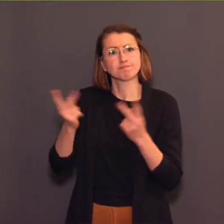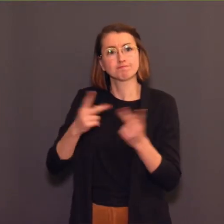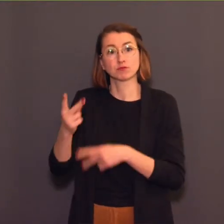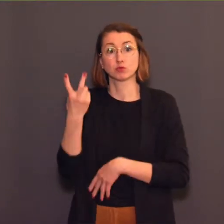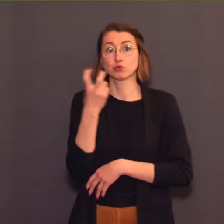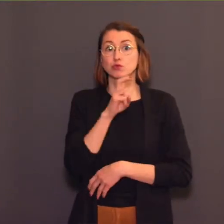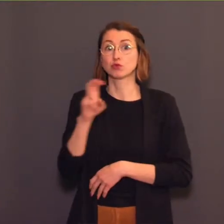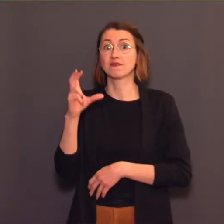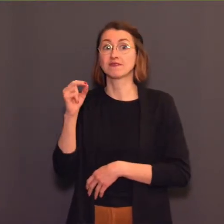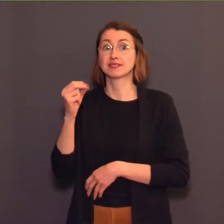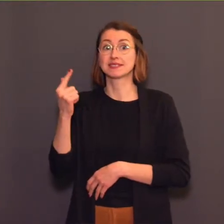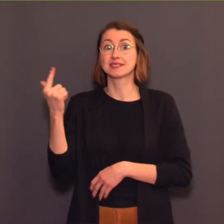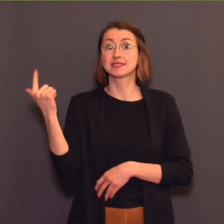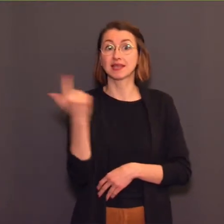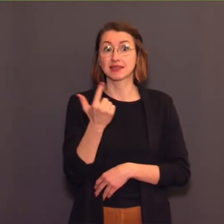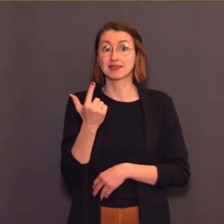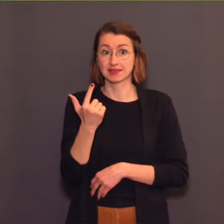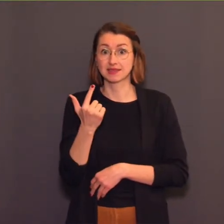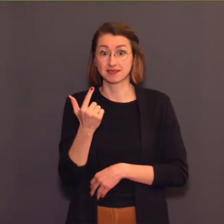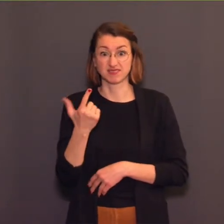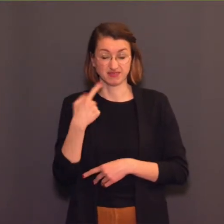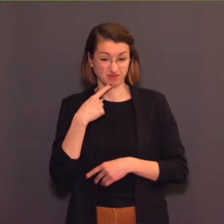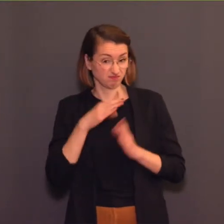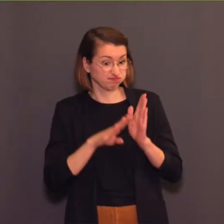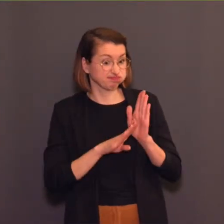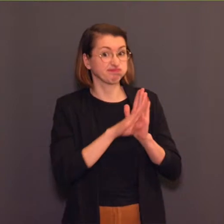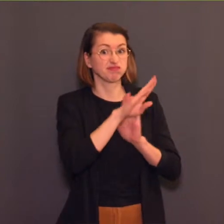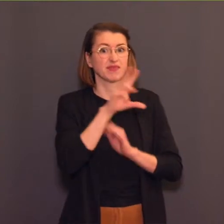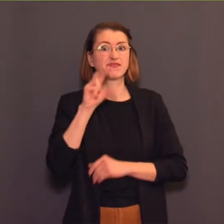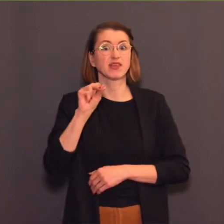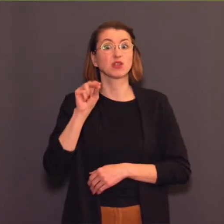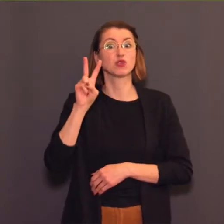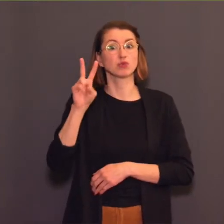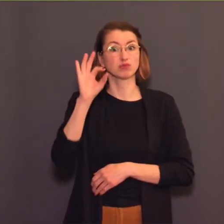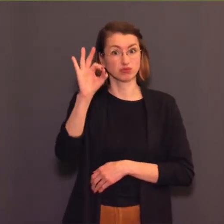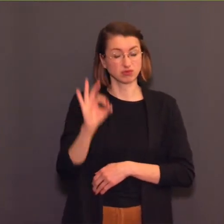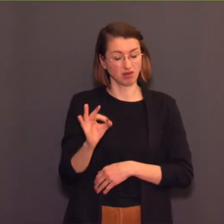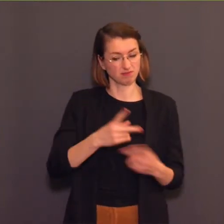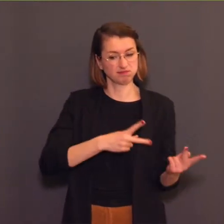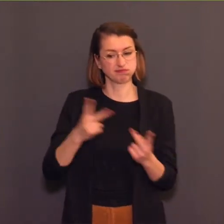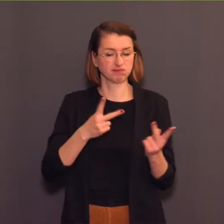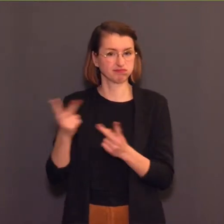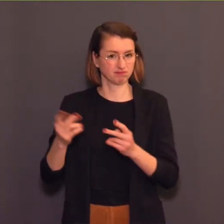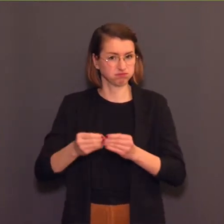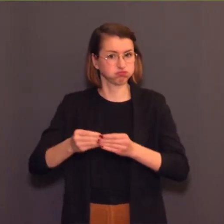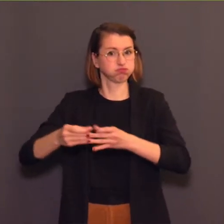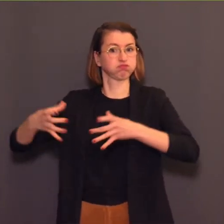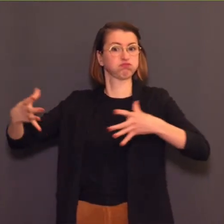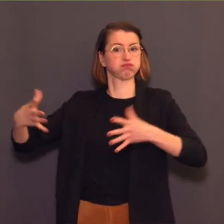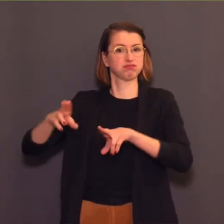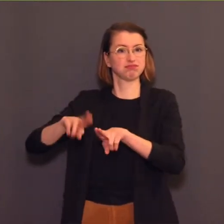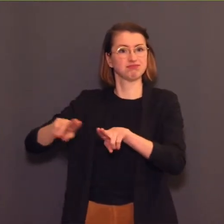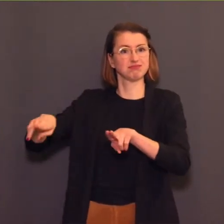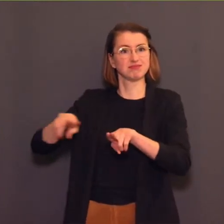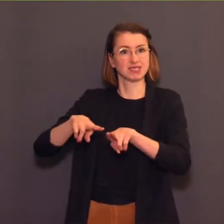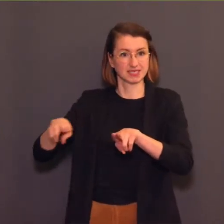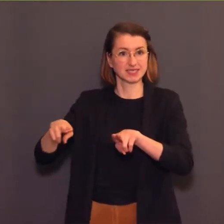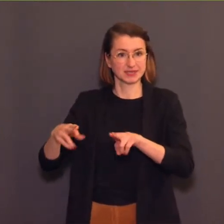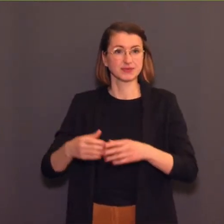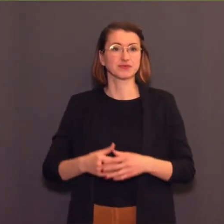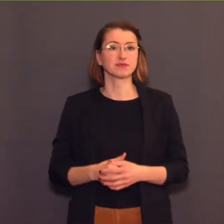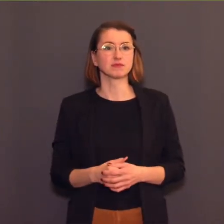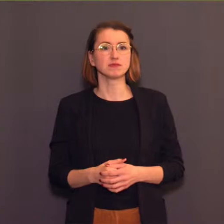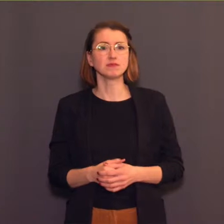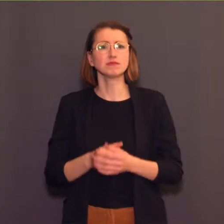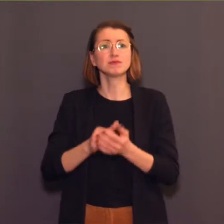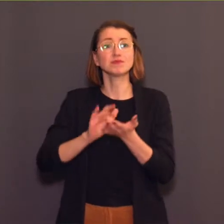précédente. Cette augmentation oscille actuellement autour des 25% depuis environ 8 jours,